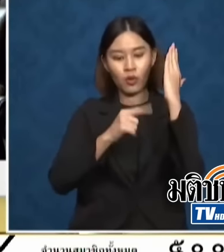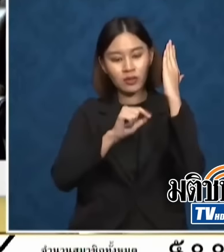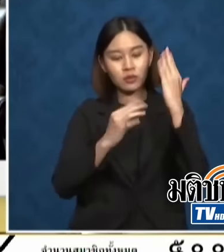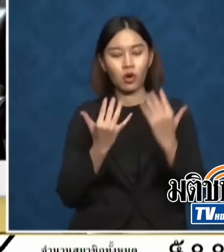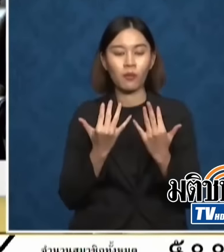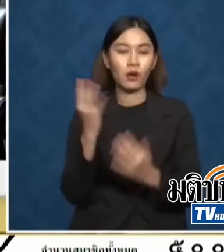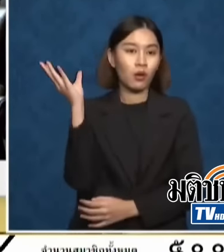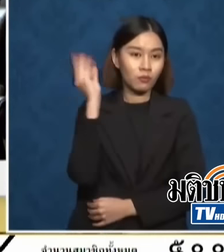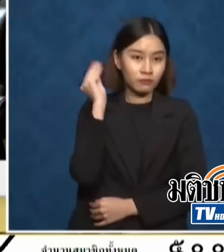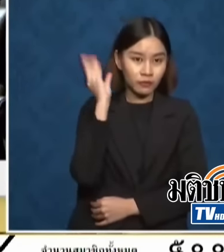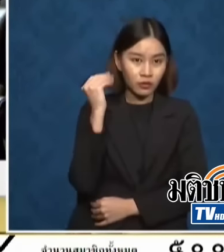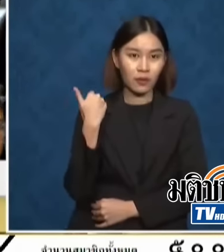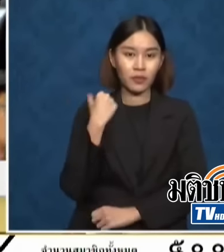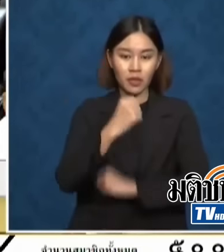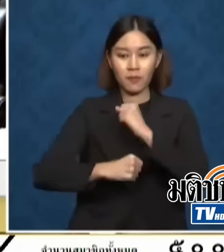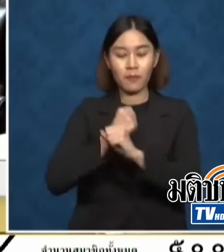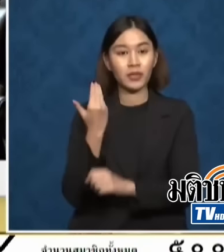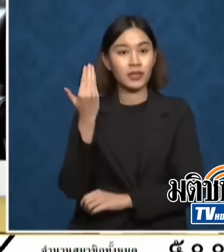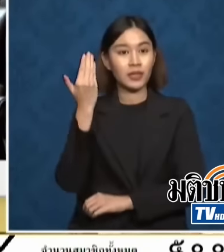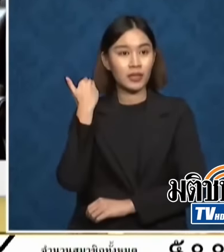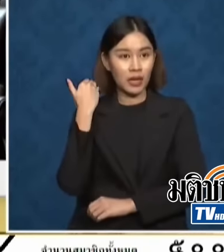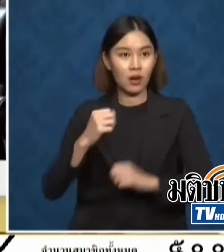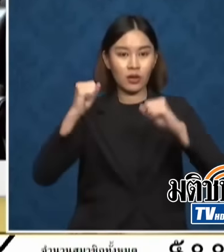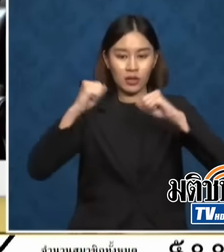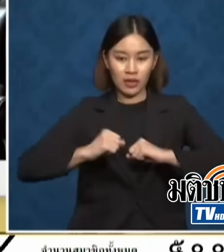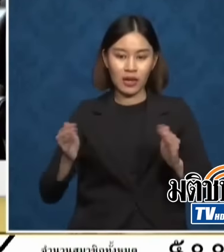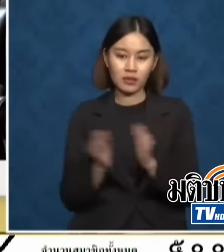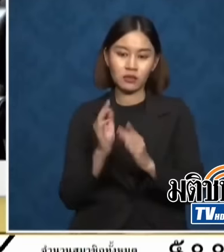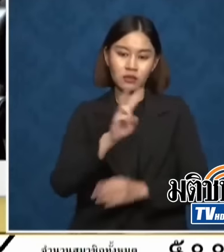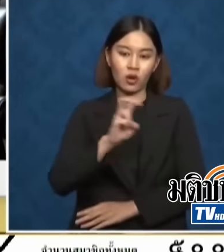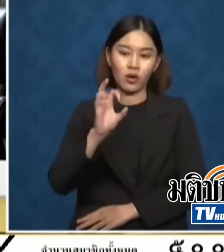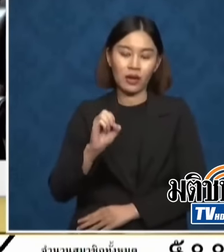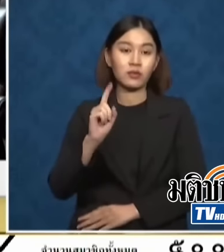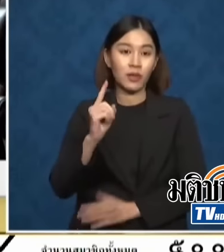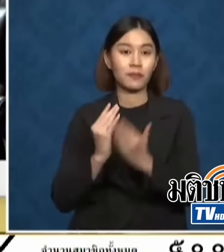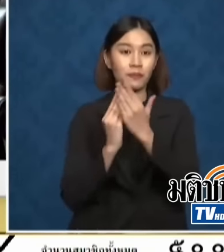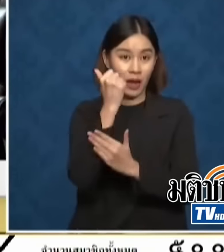เราปีที่แล้วเราผ่านมติ291เสียงครับตั้งกรรมาธิการ